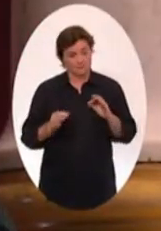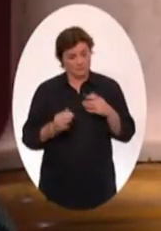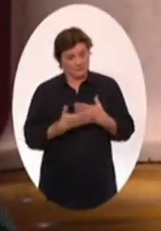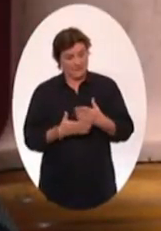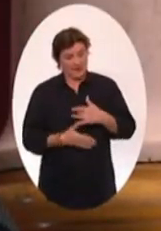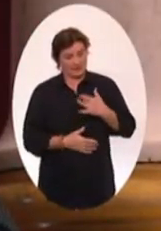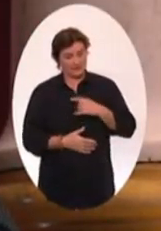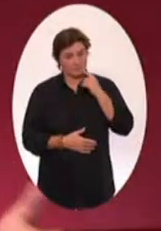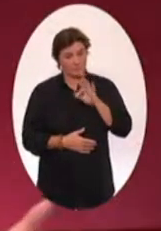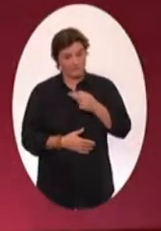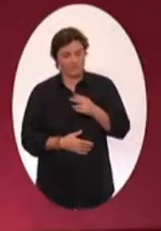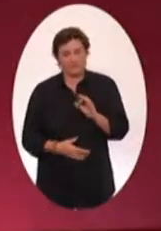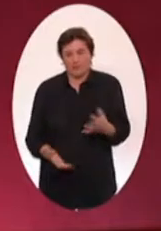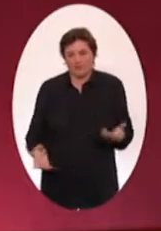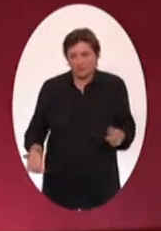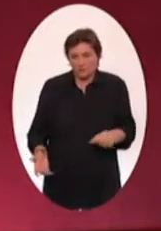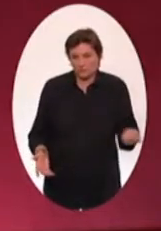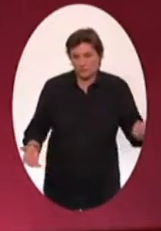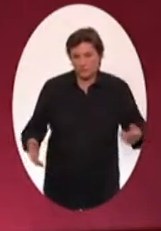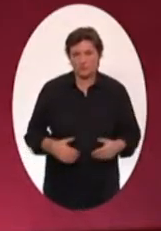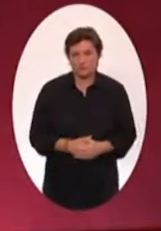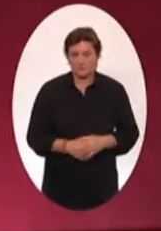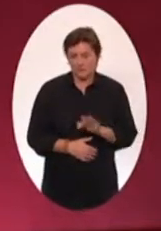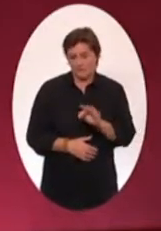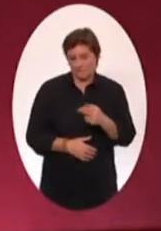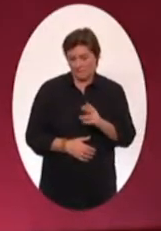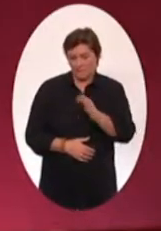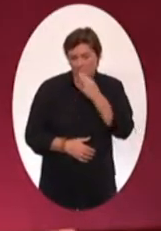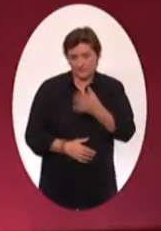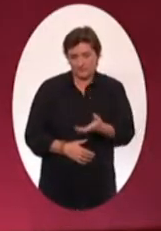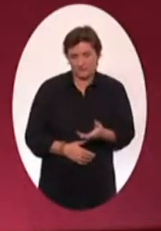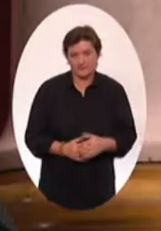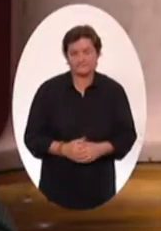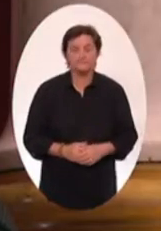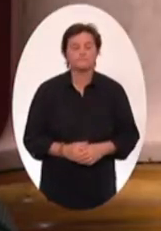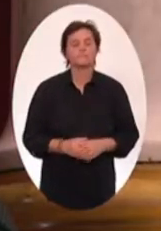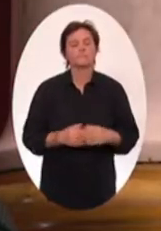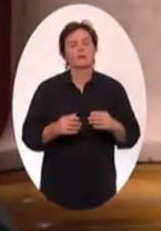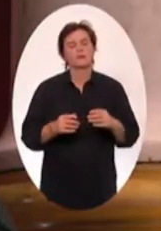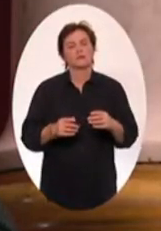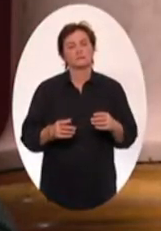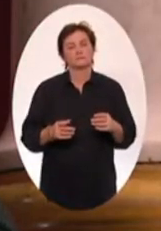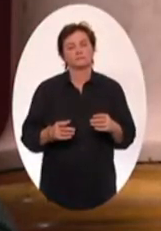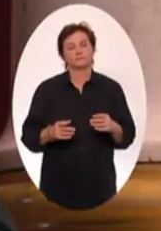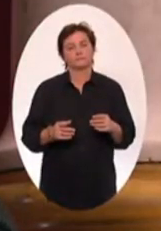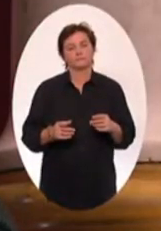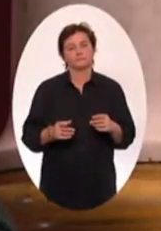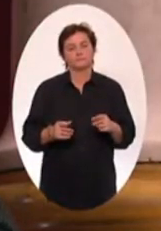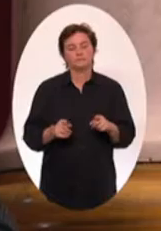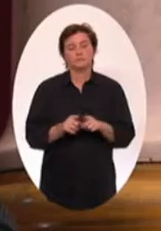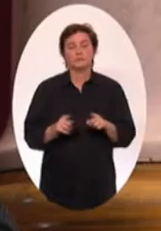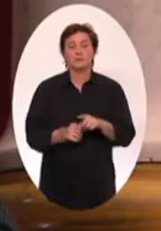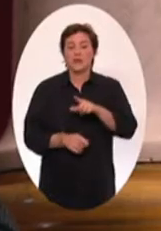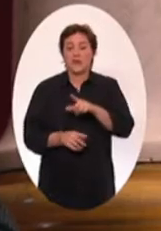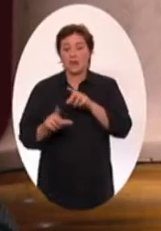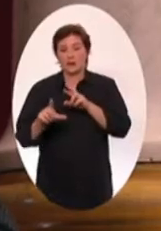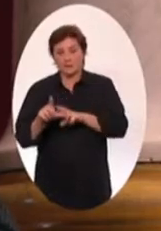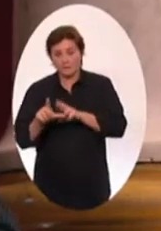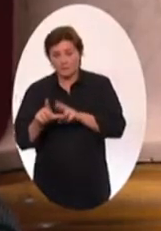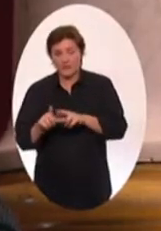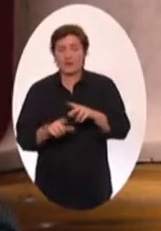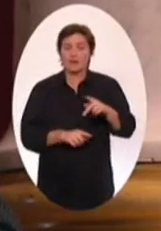cela? Bien entendu, ça fait le jeu du Front National. Compter que les Républicains et le Parti Socialiste s'accusent